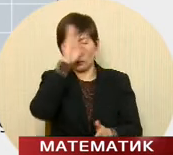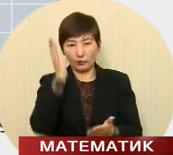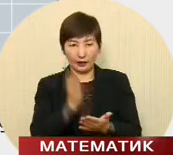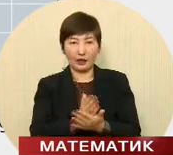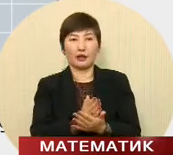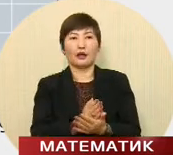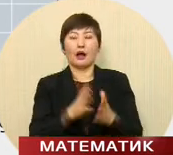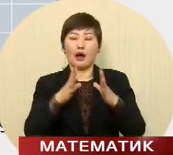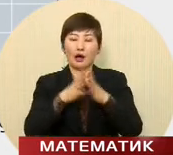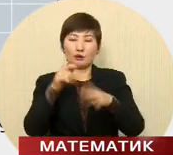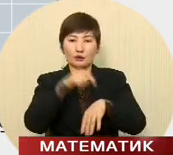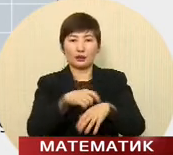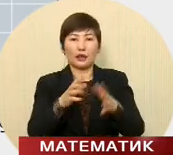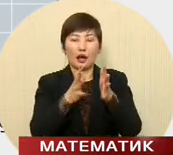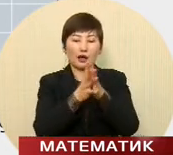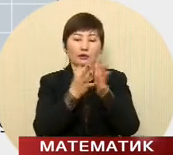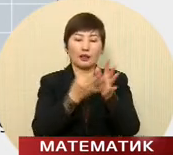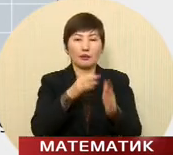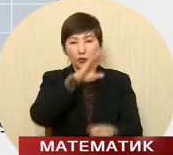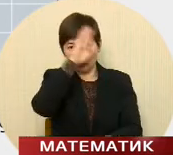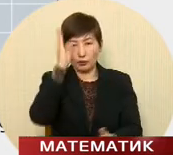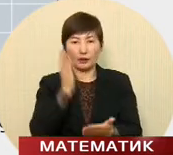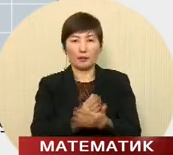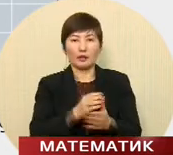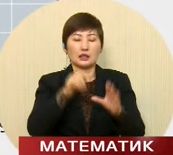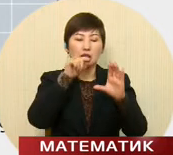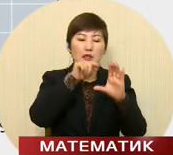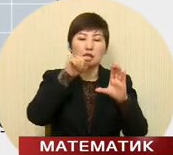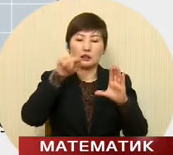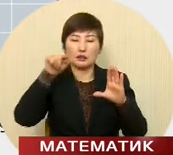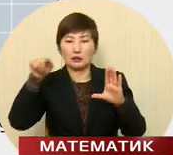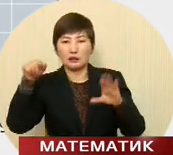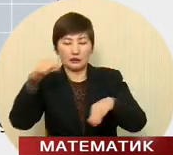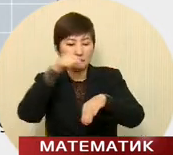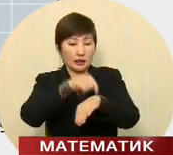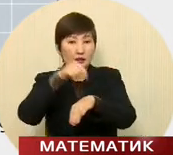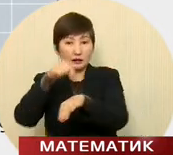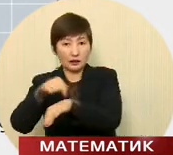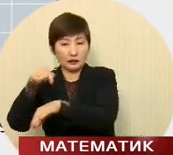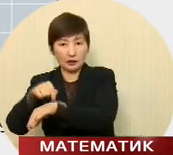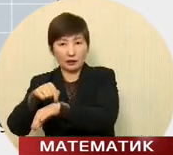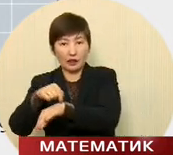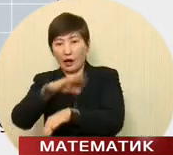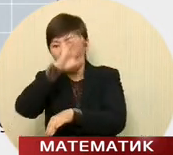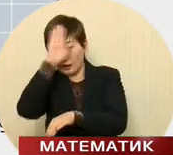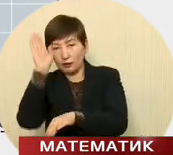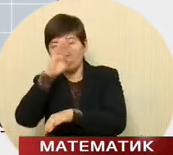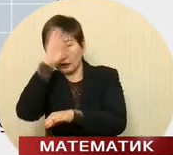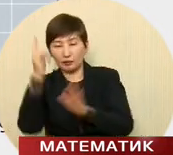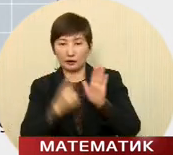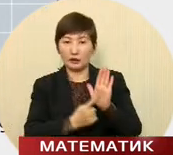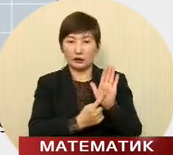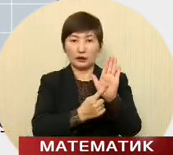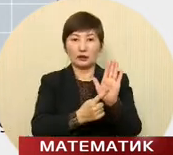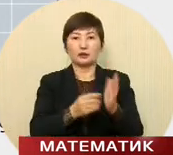хэмийн дулаантай байна. За гих мэдчлэн энэ цэгүүд маань тухайн өдрийн цаг тутмын одоо